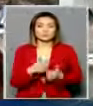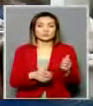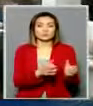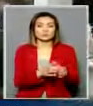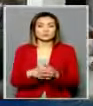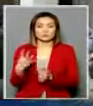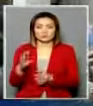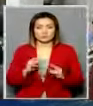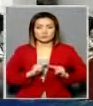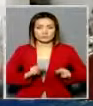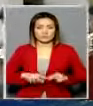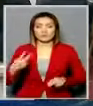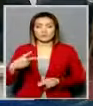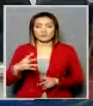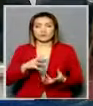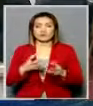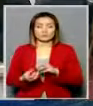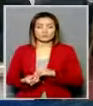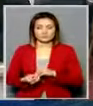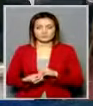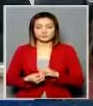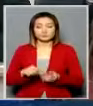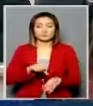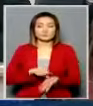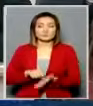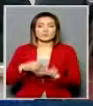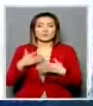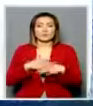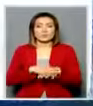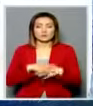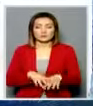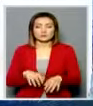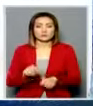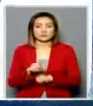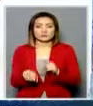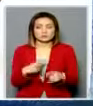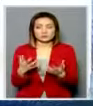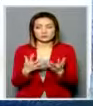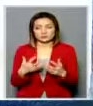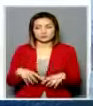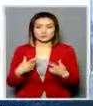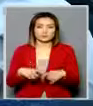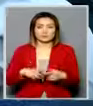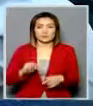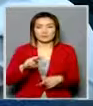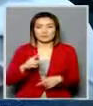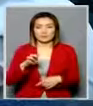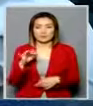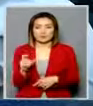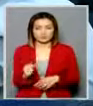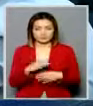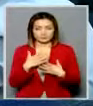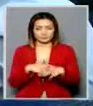4 педагог, жалпы 20 команда. Алдымен қатысушылар математикалық анализ негіздерінен және алгебрадан есептерді